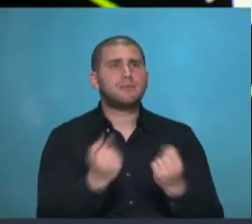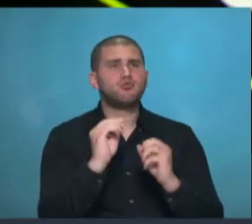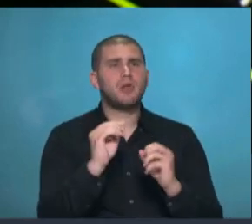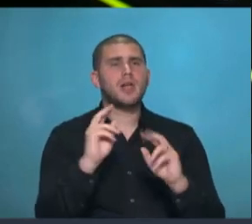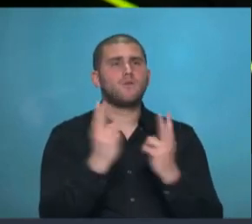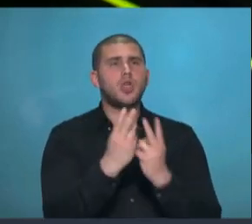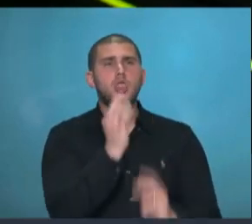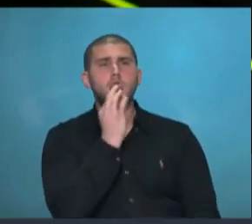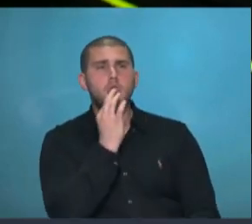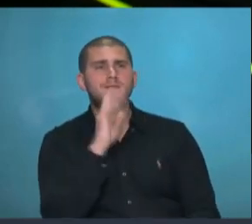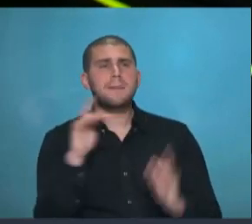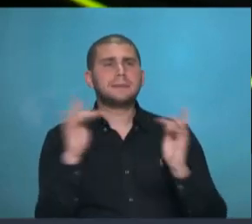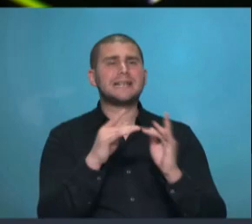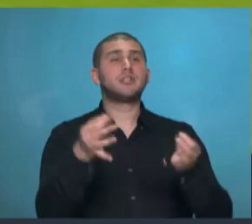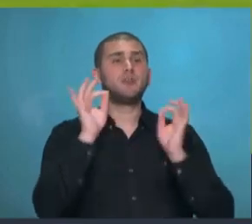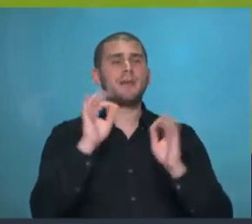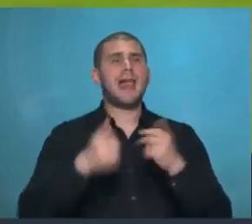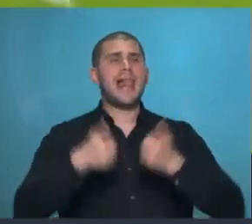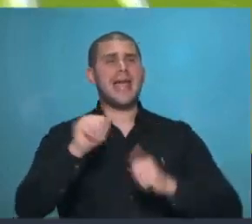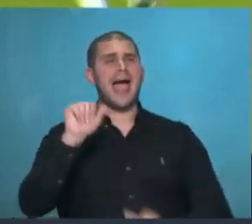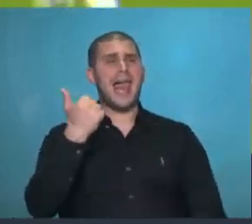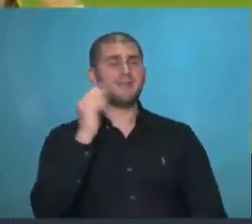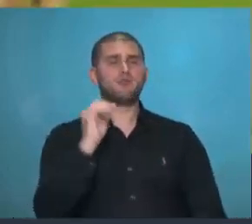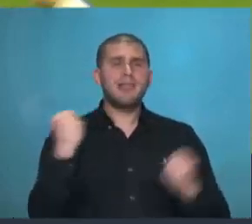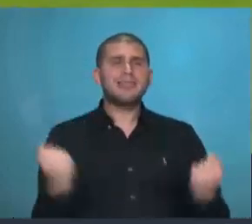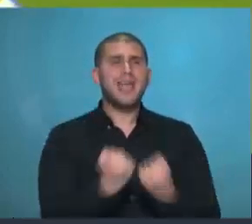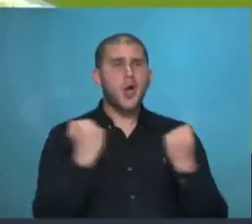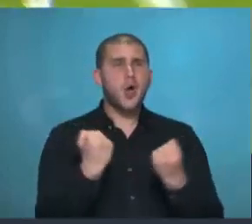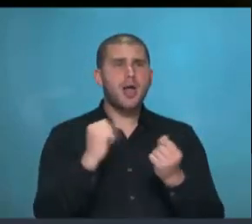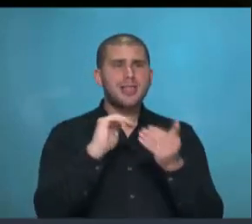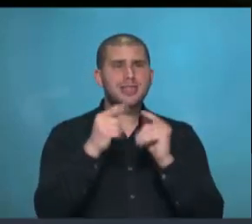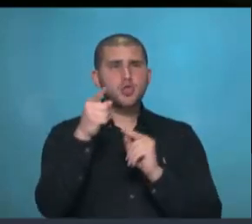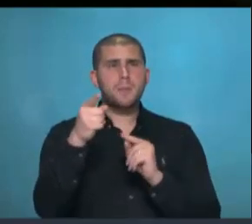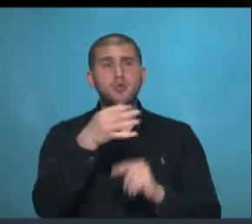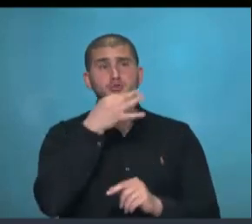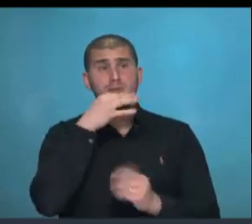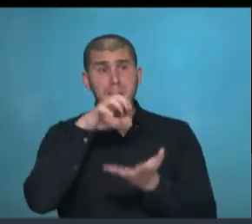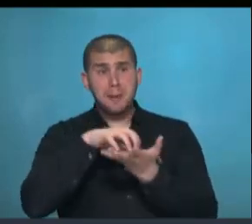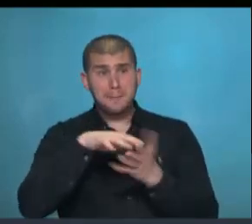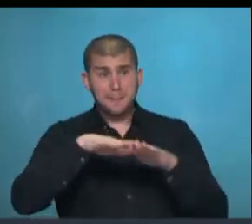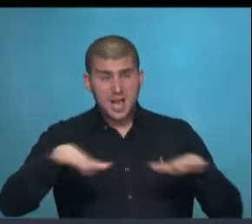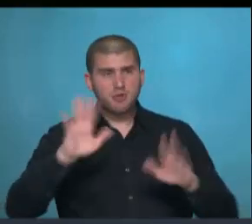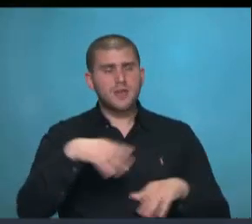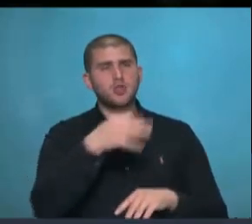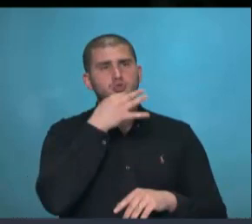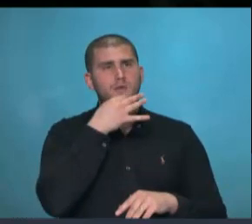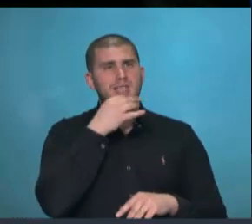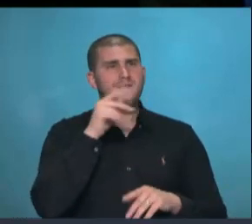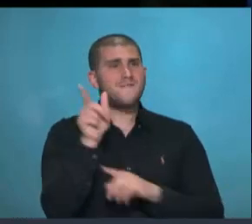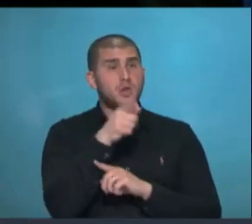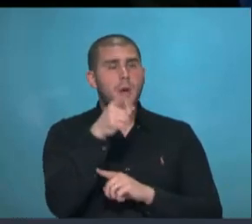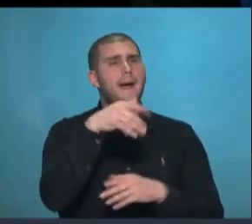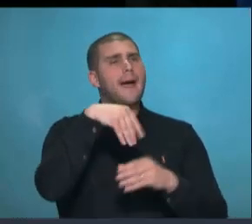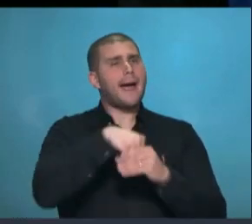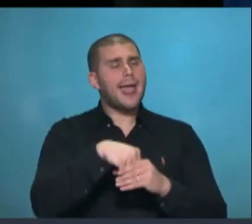ונוער ובמשחקים רשמיים בליגה א' כדי לתרגל את התיאום בין השופט במגרש לשופטי הוידאו. שופטי הוידאו הם חלק מצוות